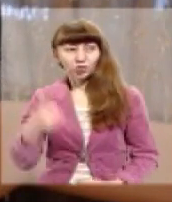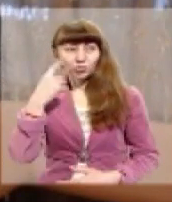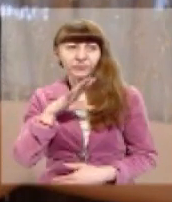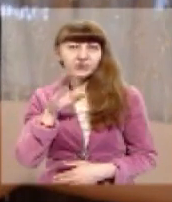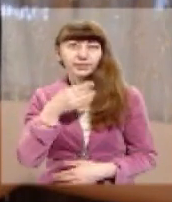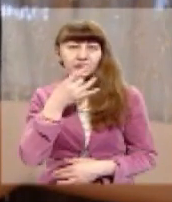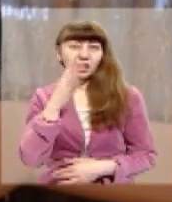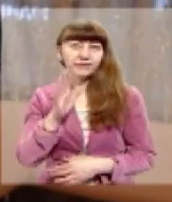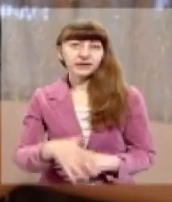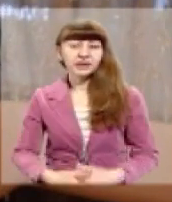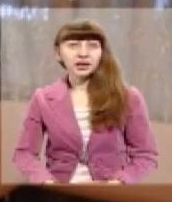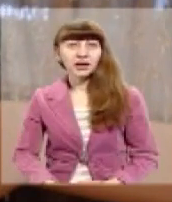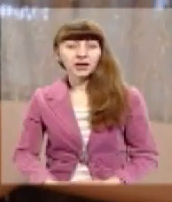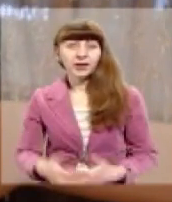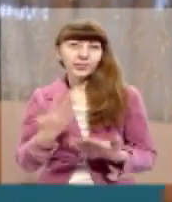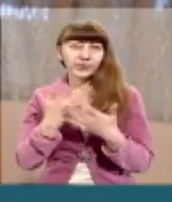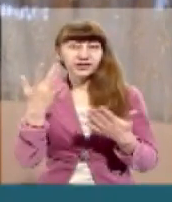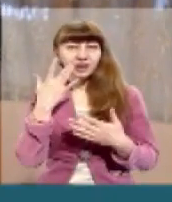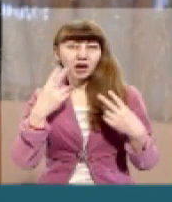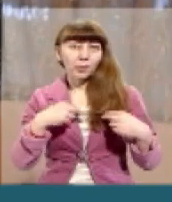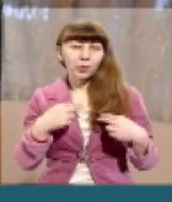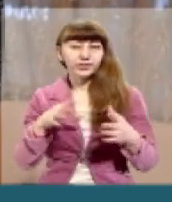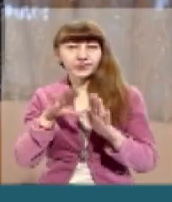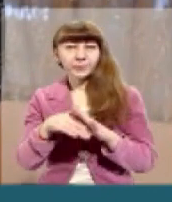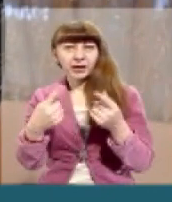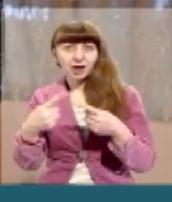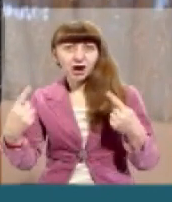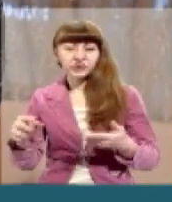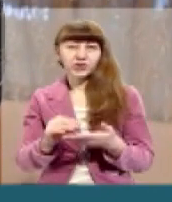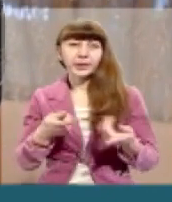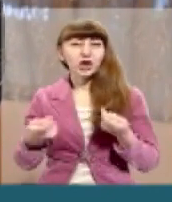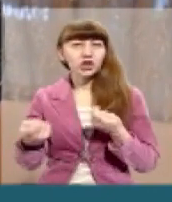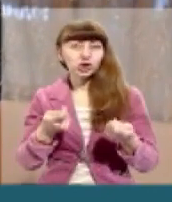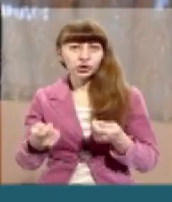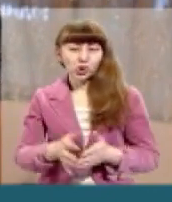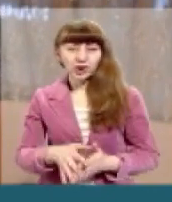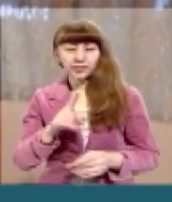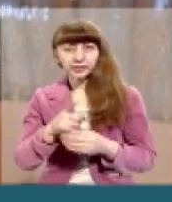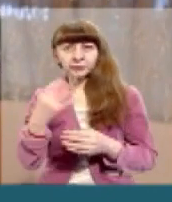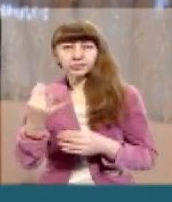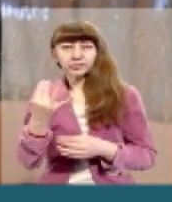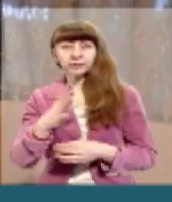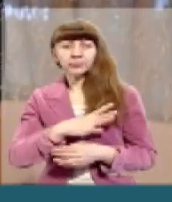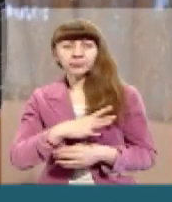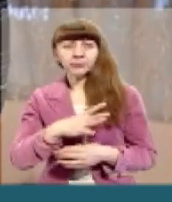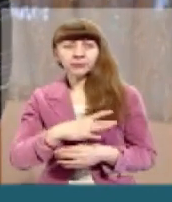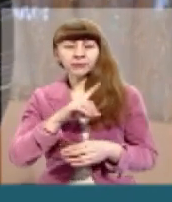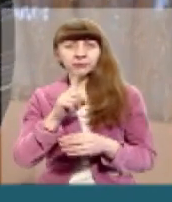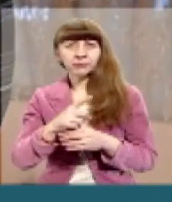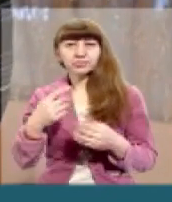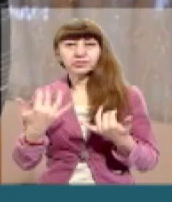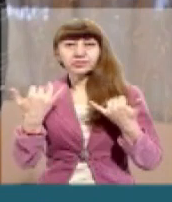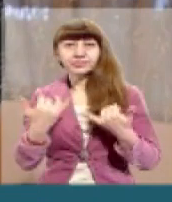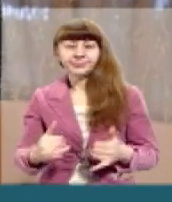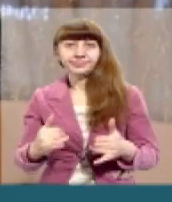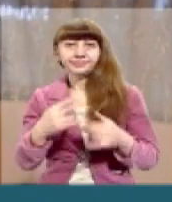премьерамыз. Барлығының көңілінен шығады деген ойдамыз. Әр қойылым қызықты өту үшін әрдайым жаңа режиссерлармен жұмыс жасаймыз. Көрермендерге әсер қалдыру